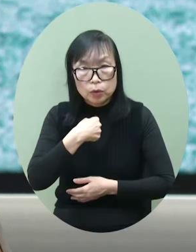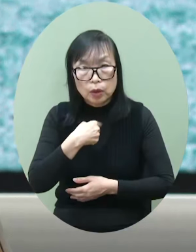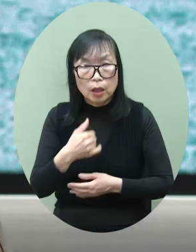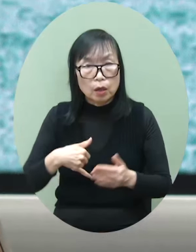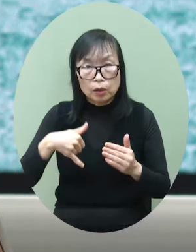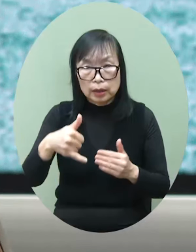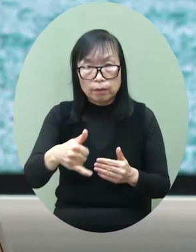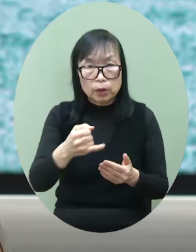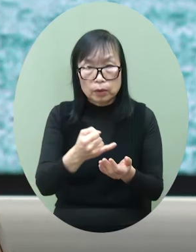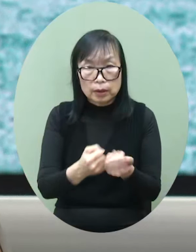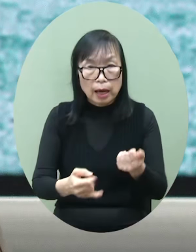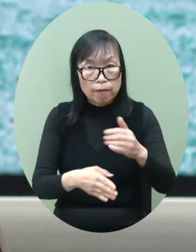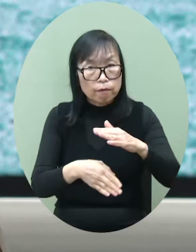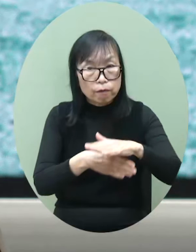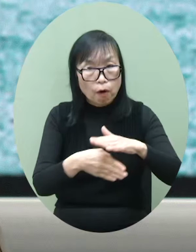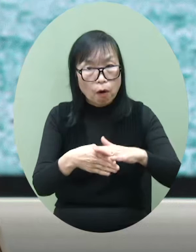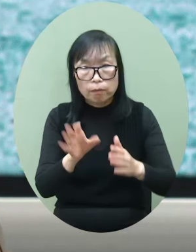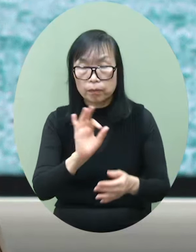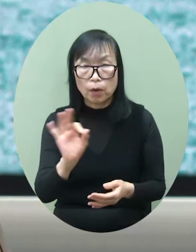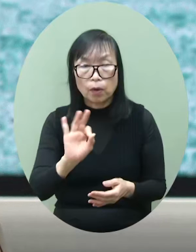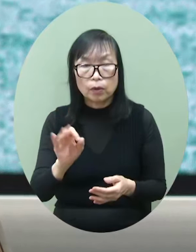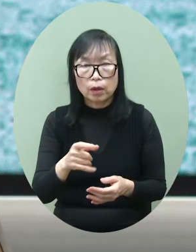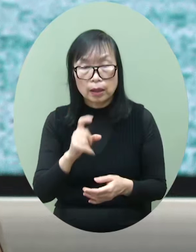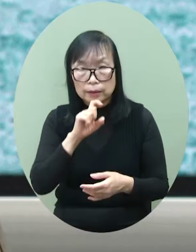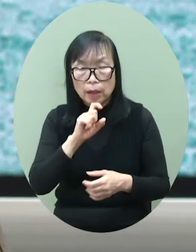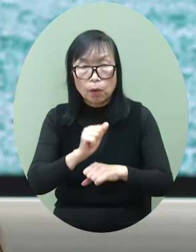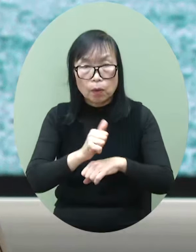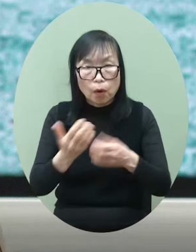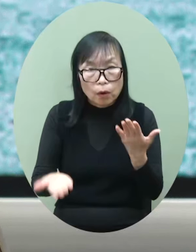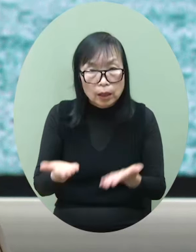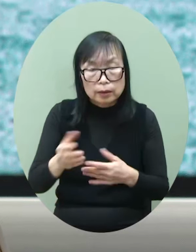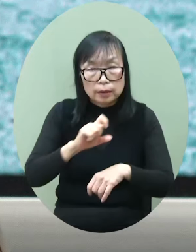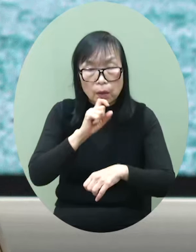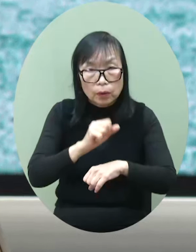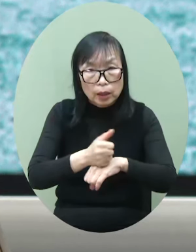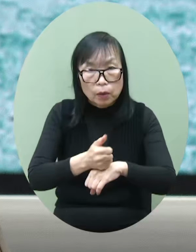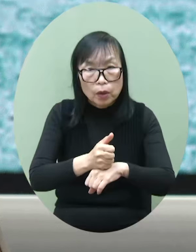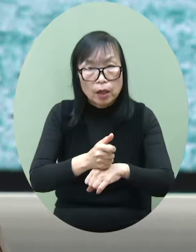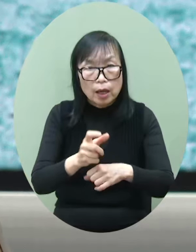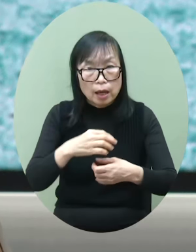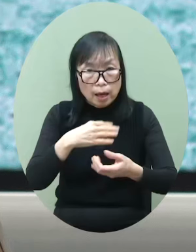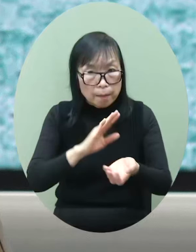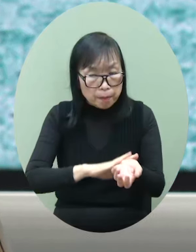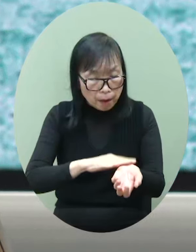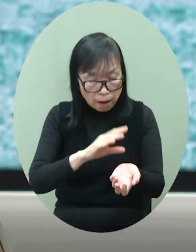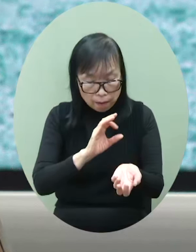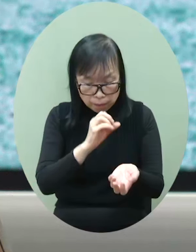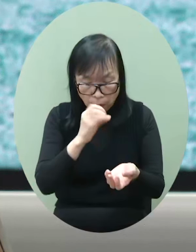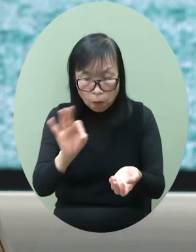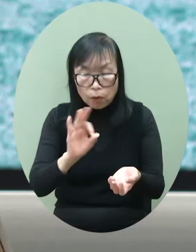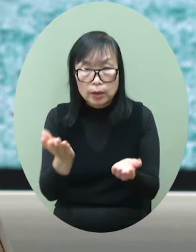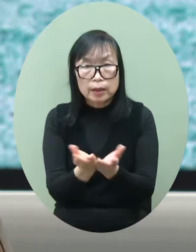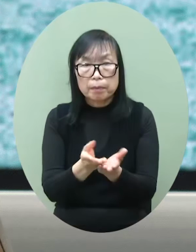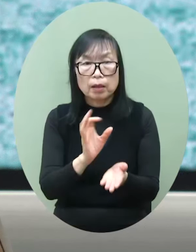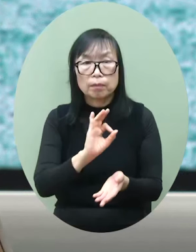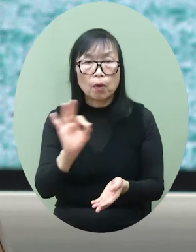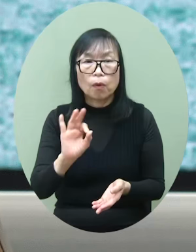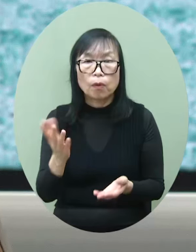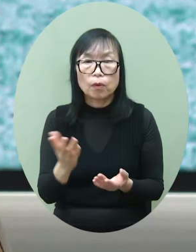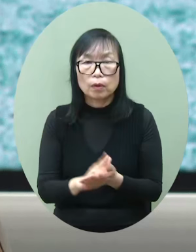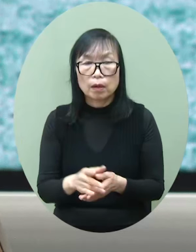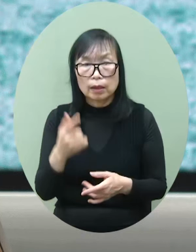沒有進去產房所以她有機會是沒有一個陰性檢測都未定新都城